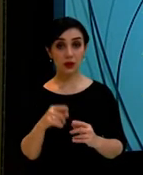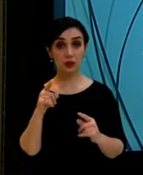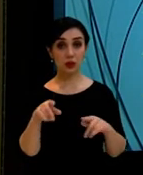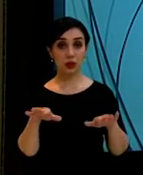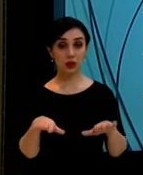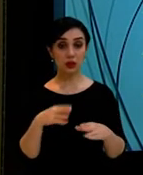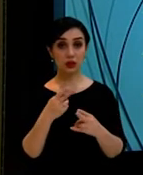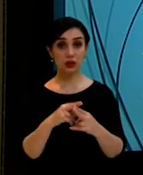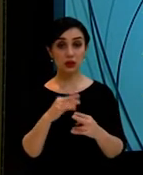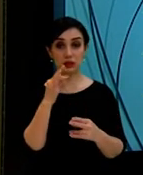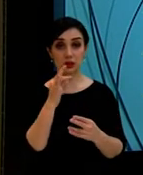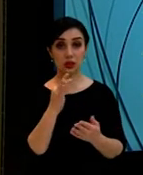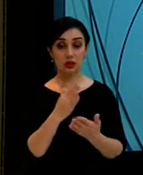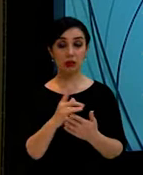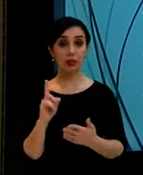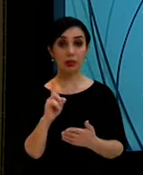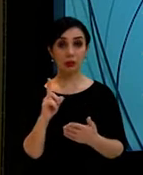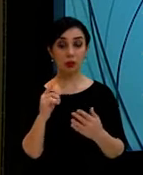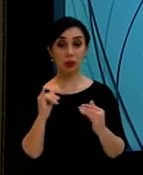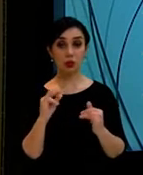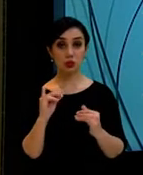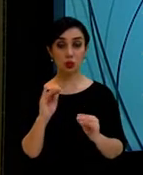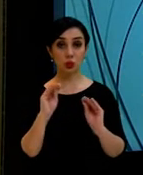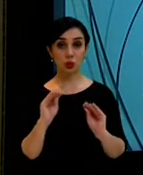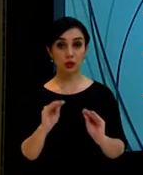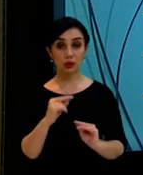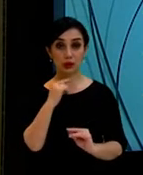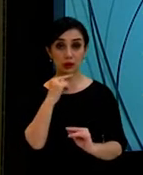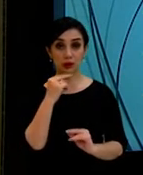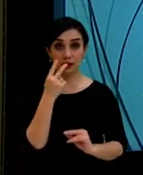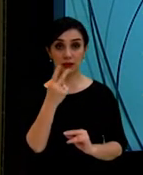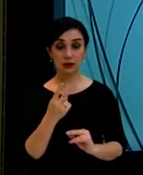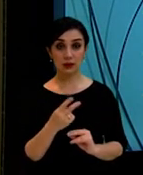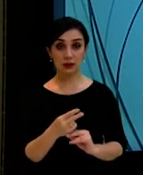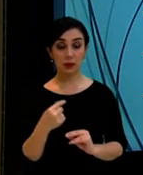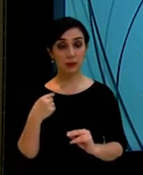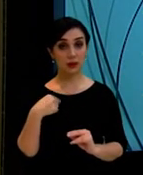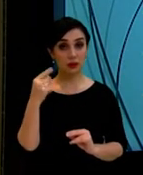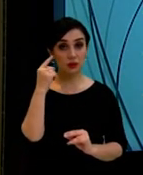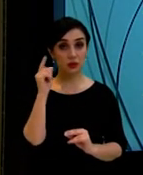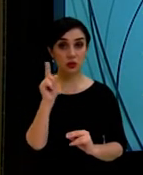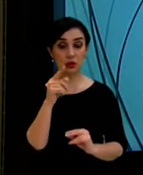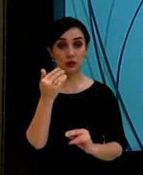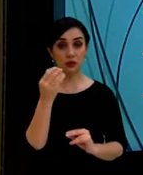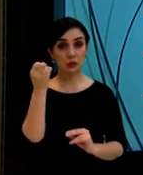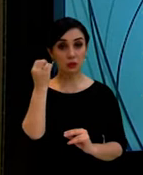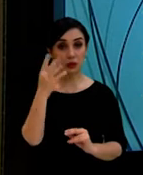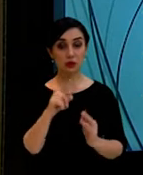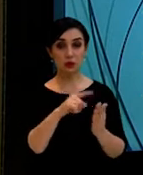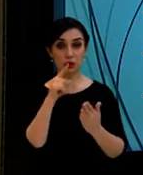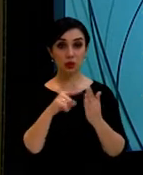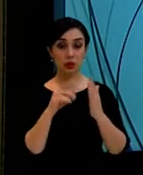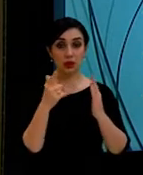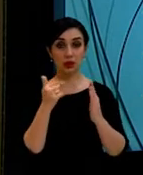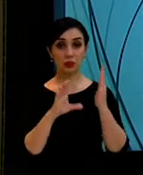Bu yerda ishlatilgan tinish belgilar nima uchun qo'yilganiga diqqat qiling. Menimcha endi siz bilasiz, so'roq gaplar